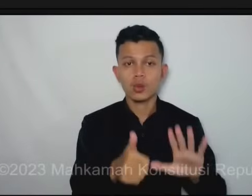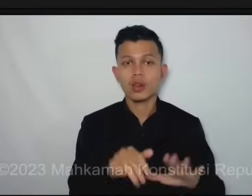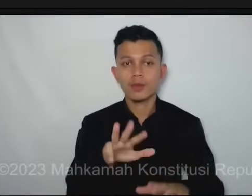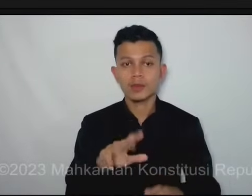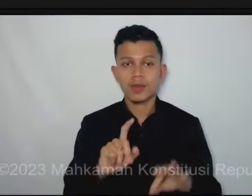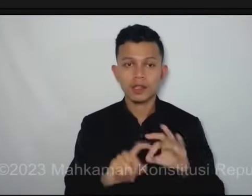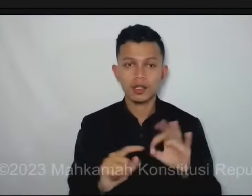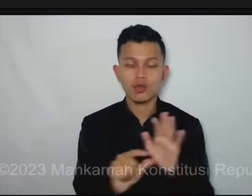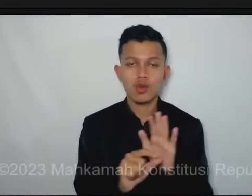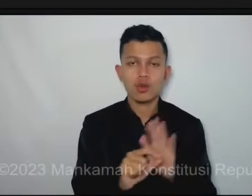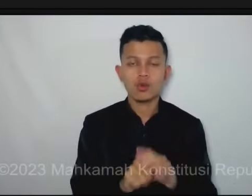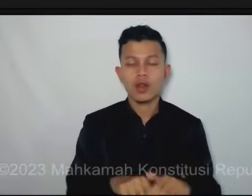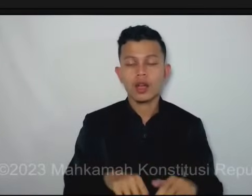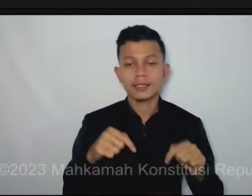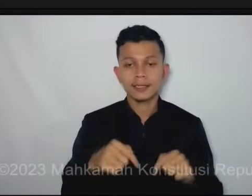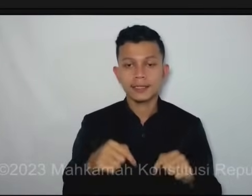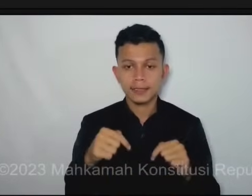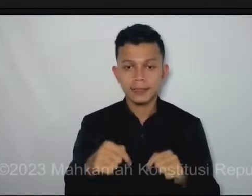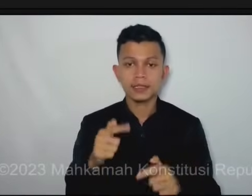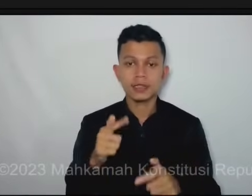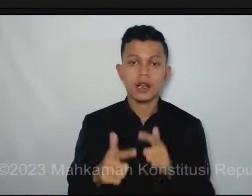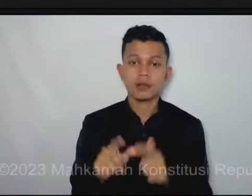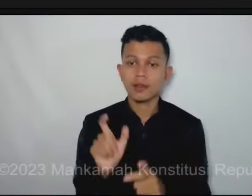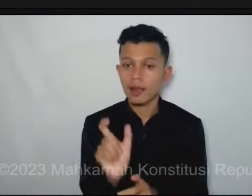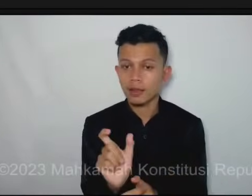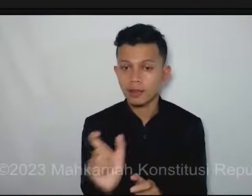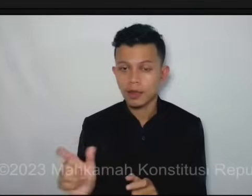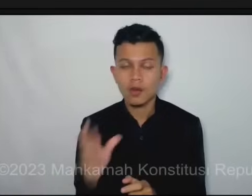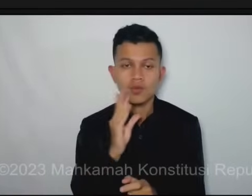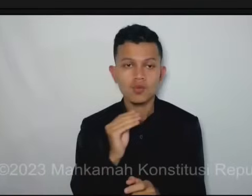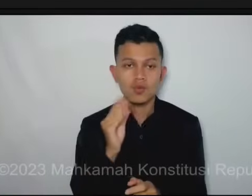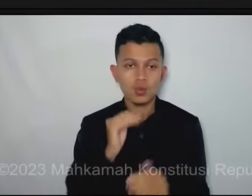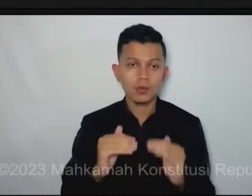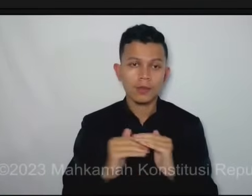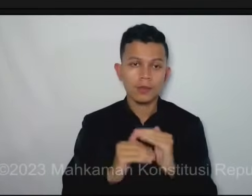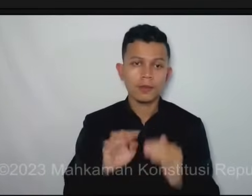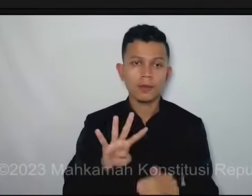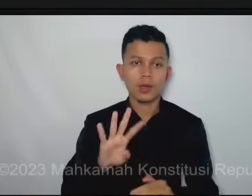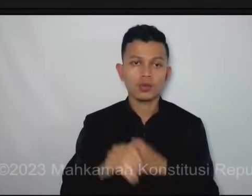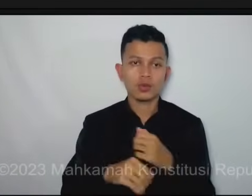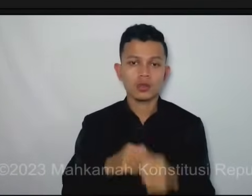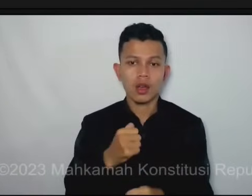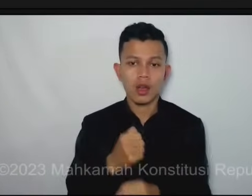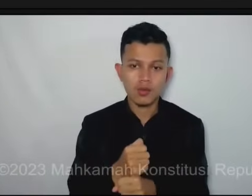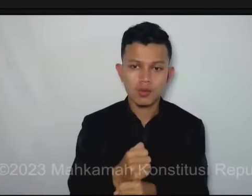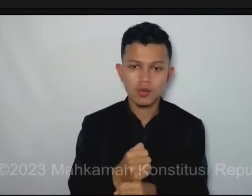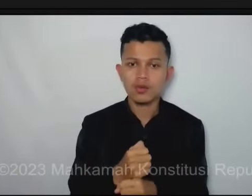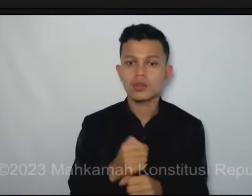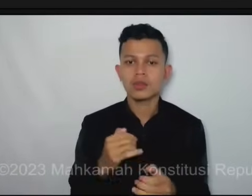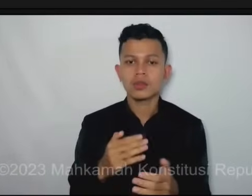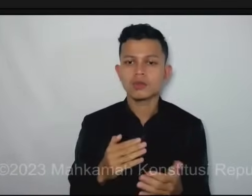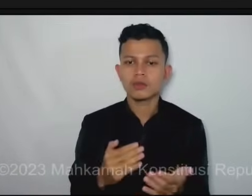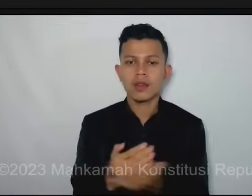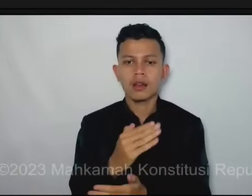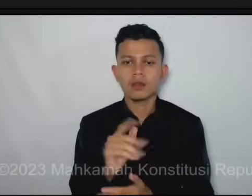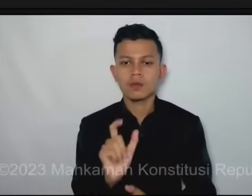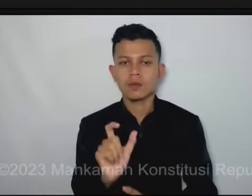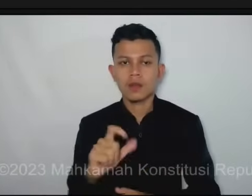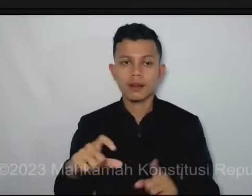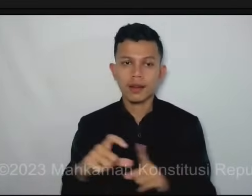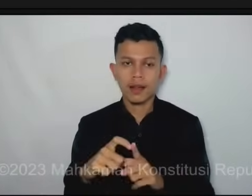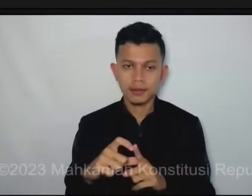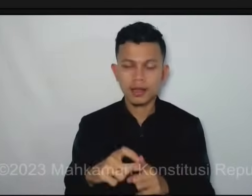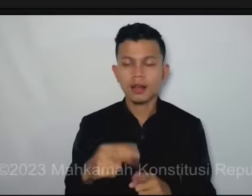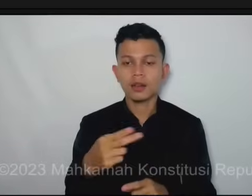undang-undang akol sepanjang Prasa berusia paling rendah 40 tahun bertentangan dengan undang-undang dasar negara